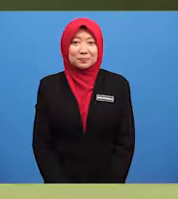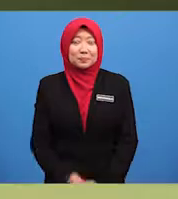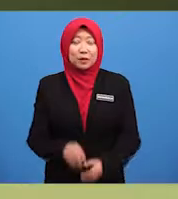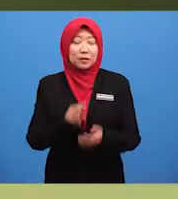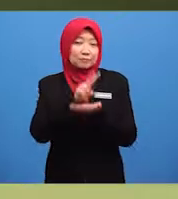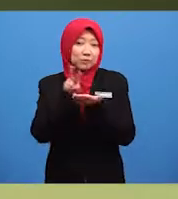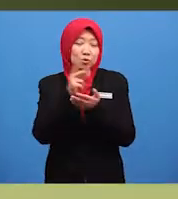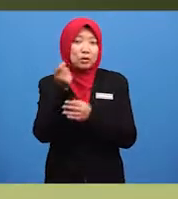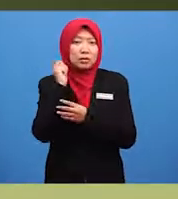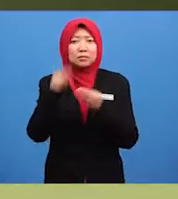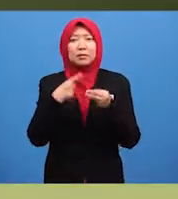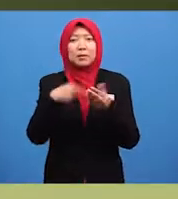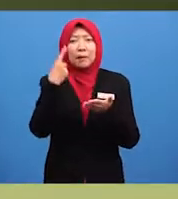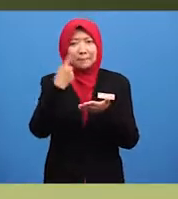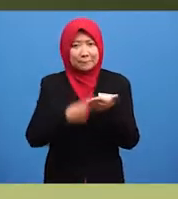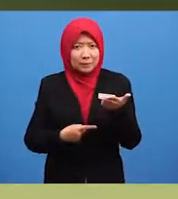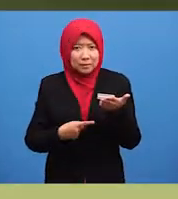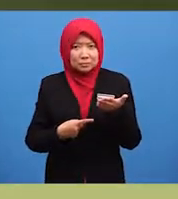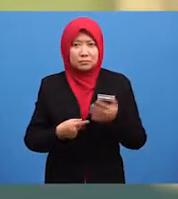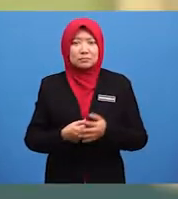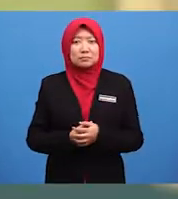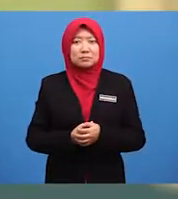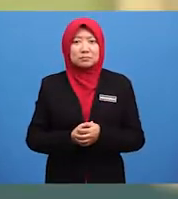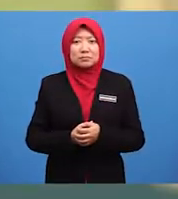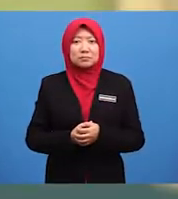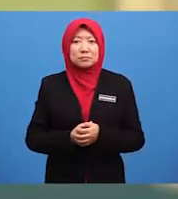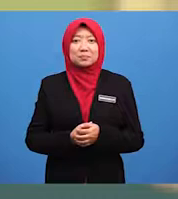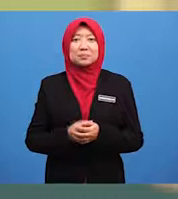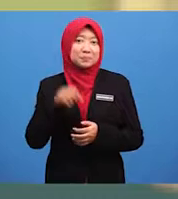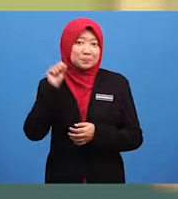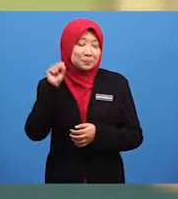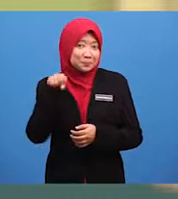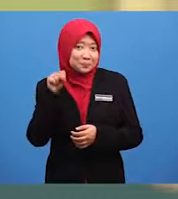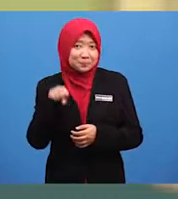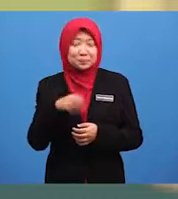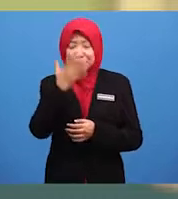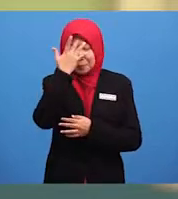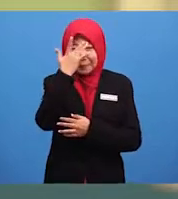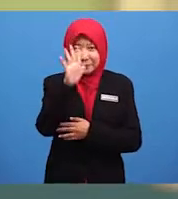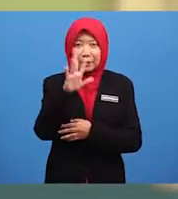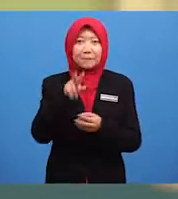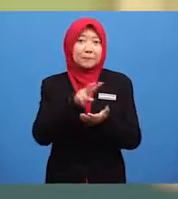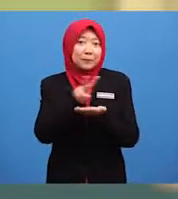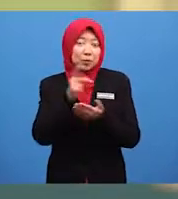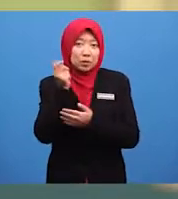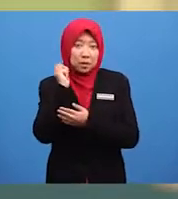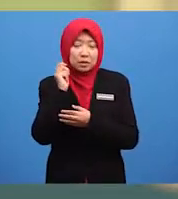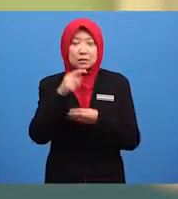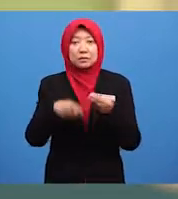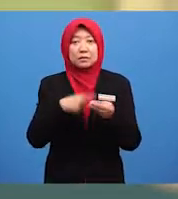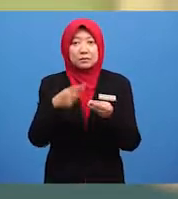Video tadi berkaitan tentang apa agaknya murid-murid? Ya, pandai. Video tadi ialah